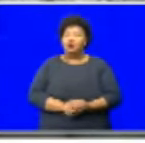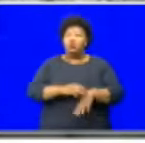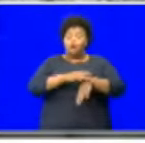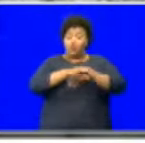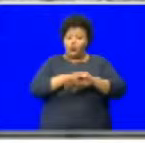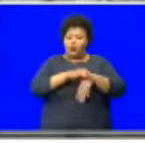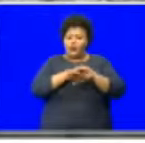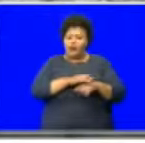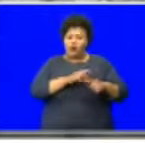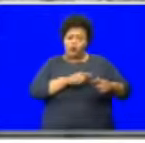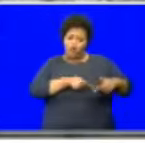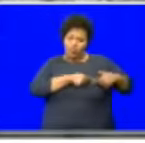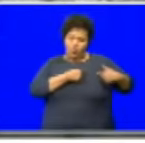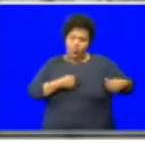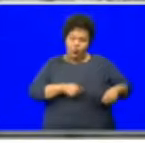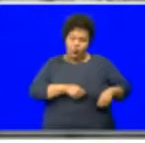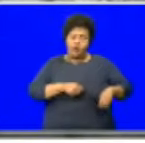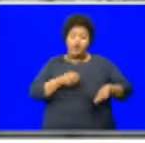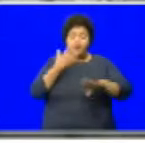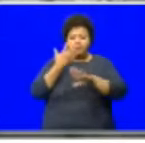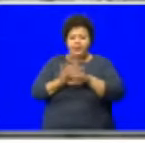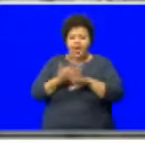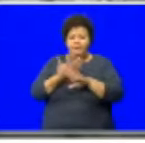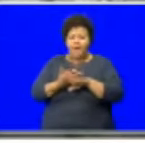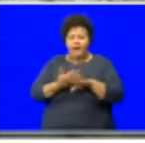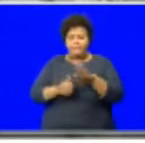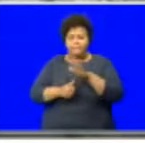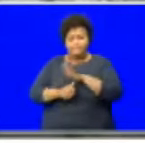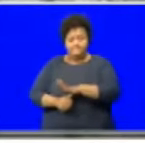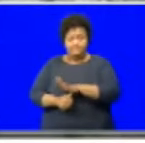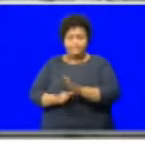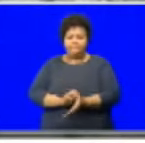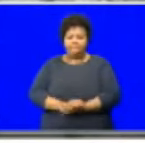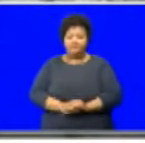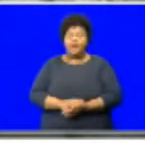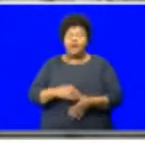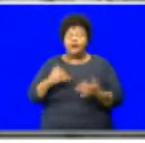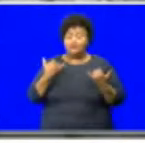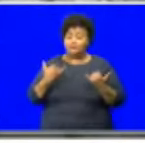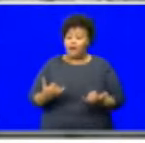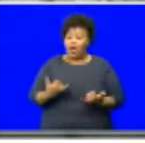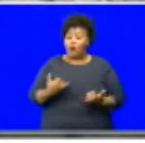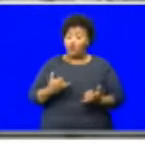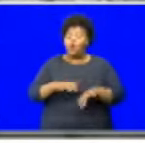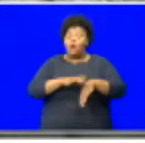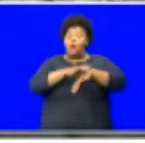emoyeni lokuyinto nyalo ngalesikhathi lesimatima lesikiso eveni